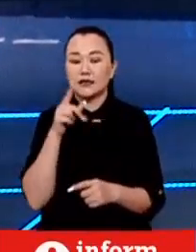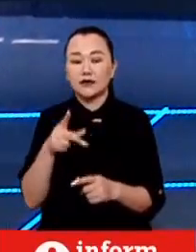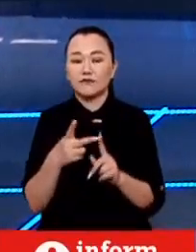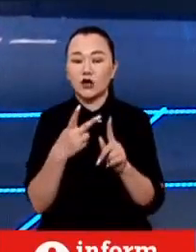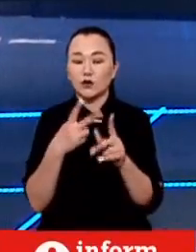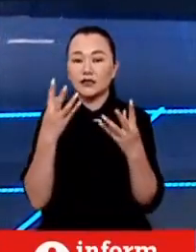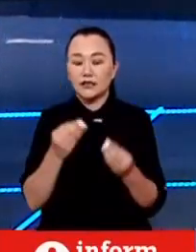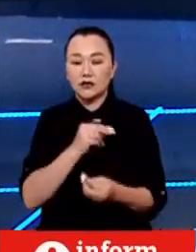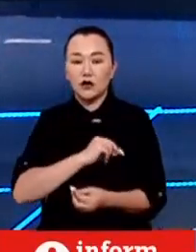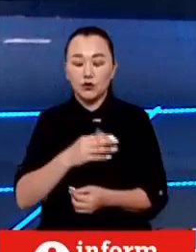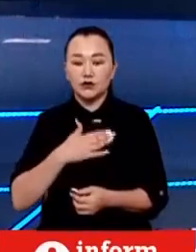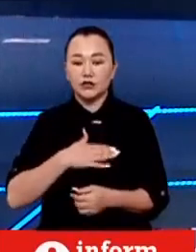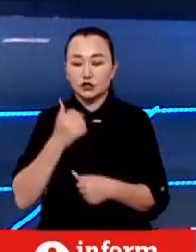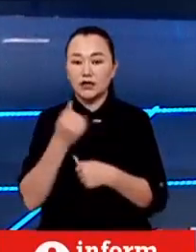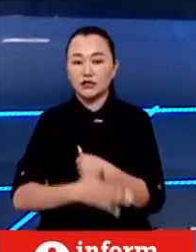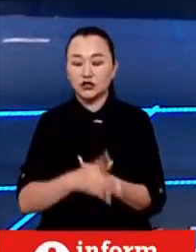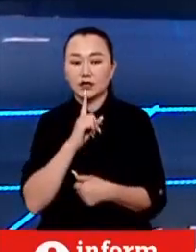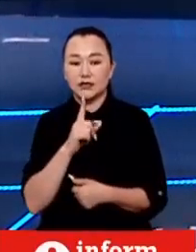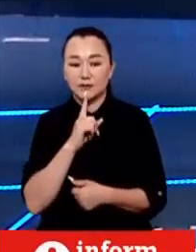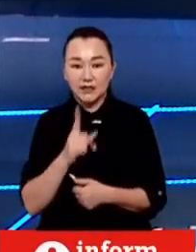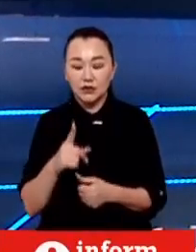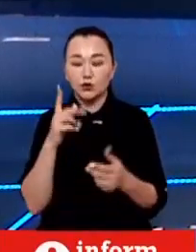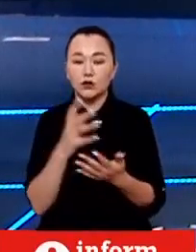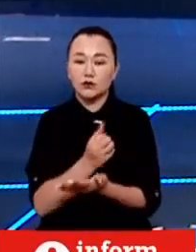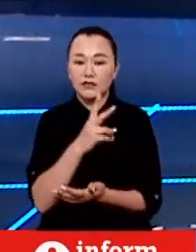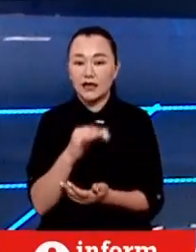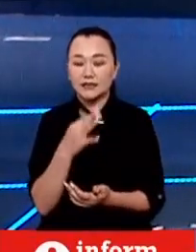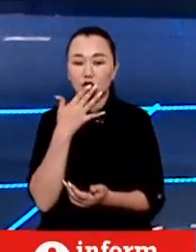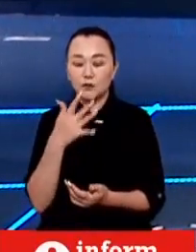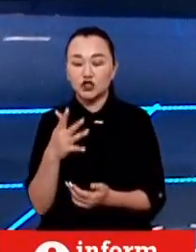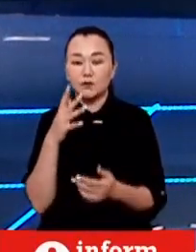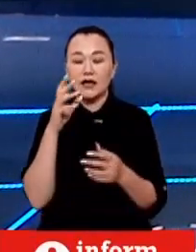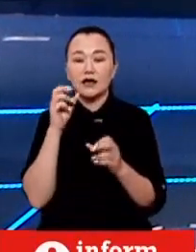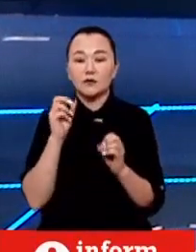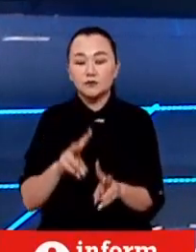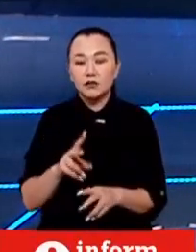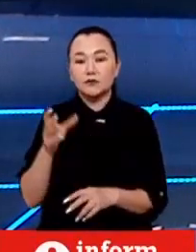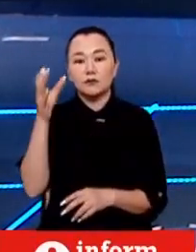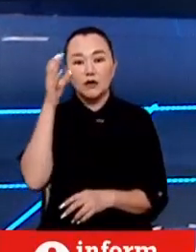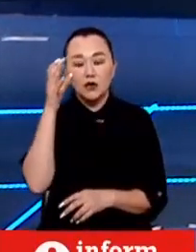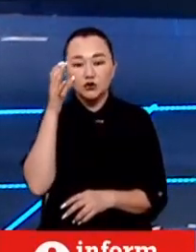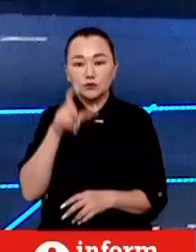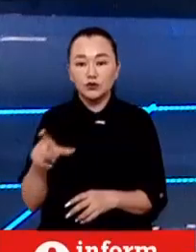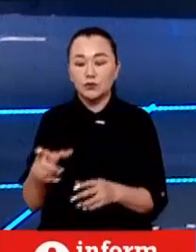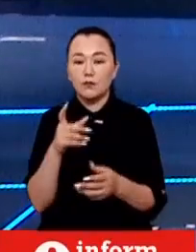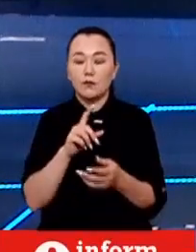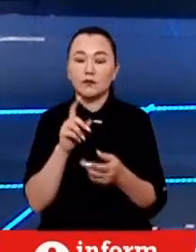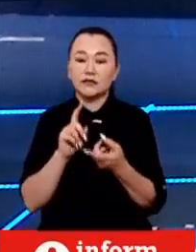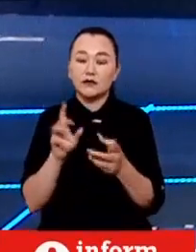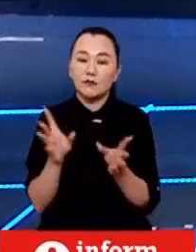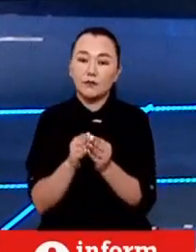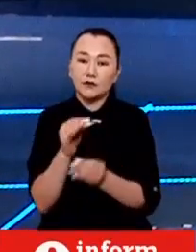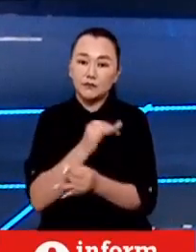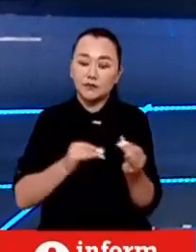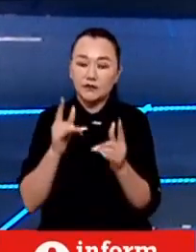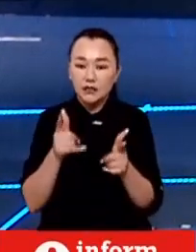день работает наш столичный корреспондент. Удалось ли зарубежным экспертам и ученым построить диалог и каковы итоги? Итоги этого форума